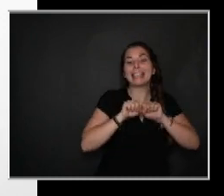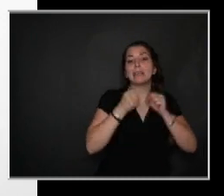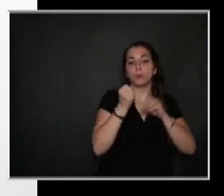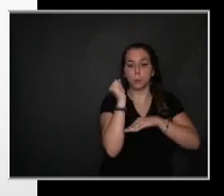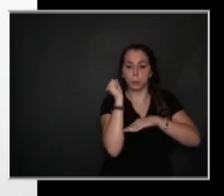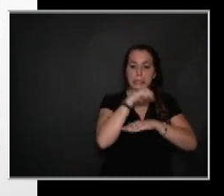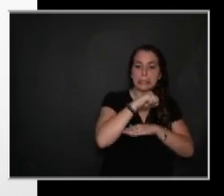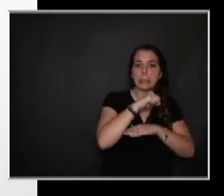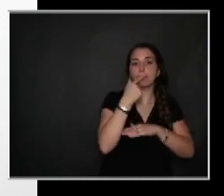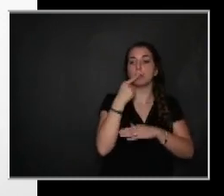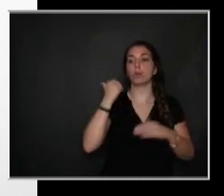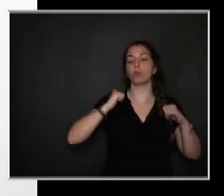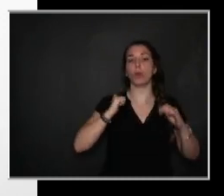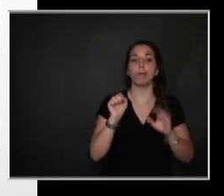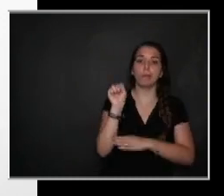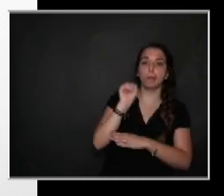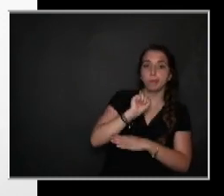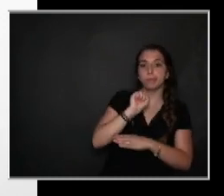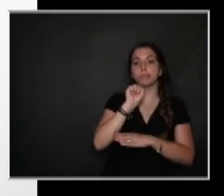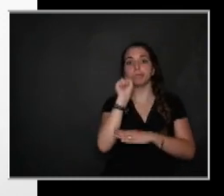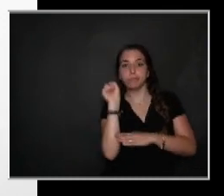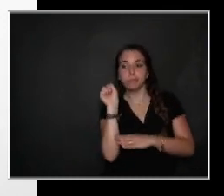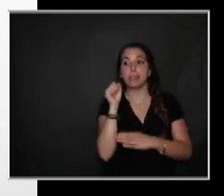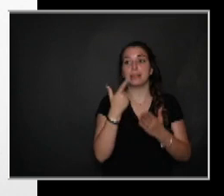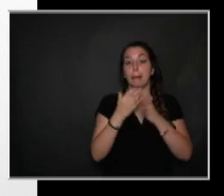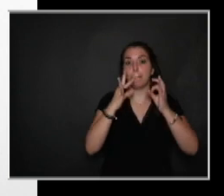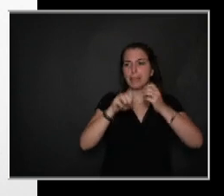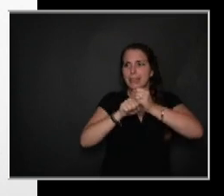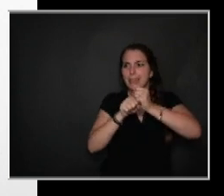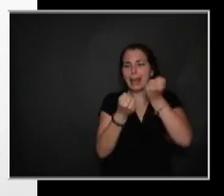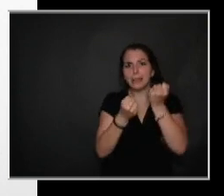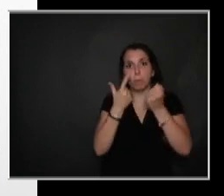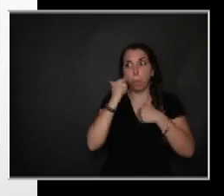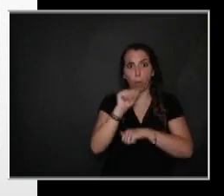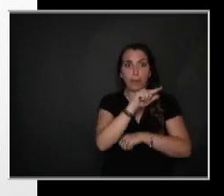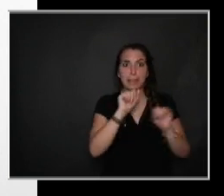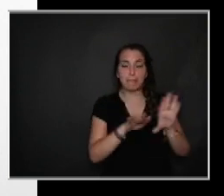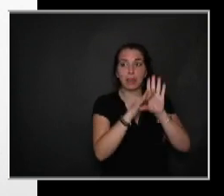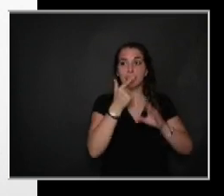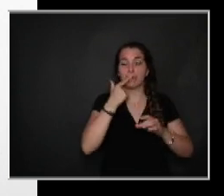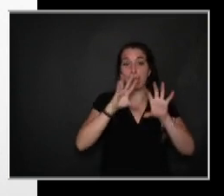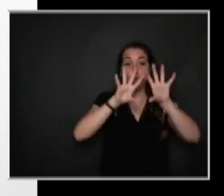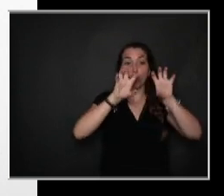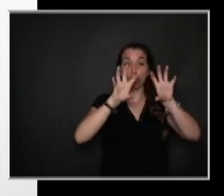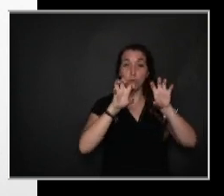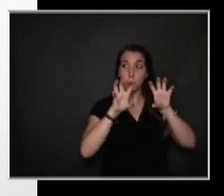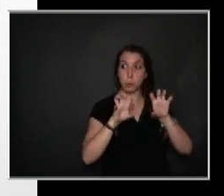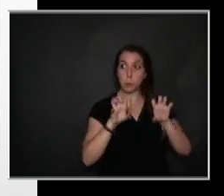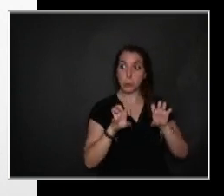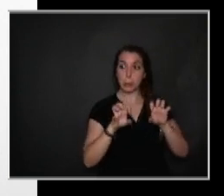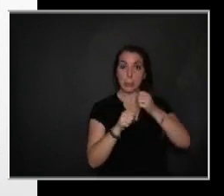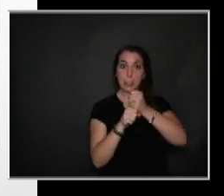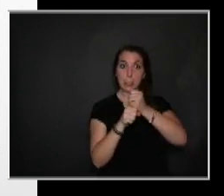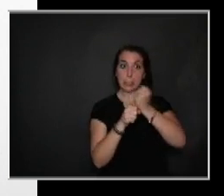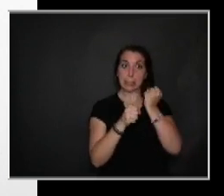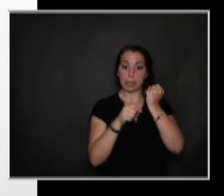à droite et à gauche le patient, vous voyez très bien qu'il y a comme une cassure, c'est-à-dire qu'il y a la partie qui est contractée qui va rester raide et l'autre qui va se plier à